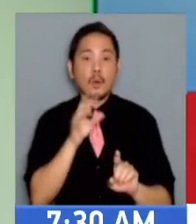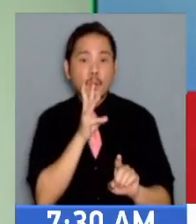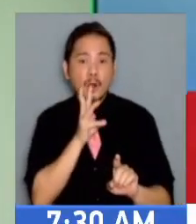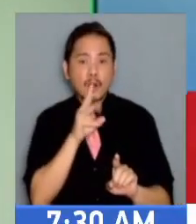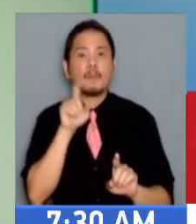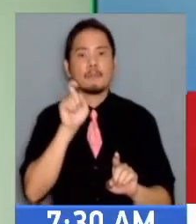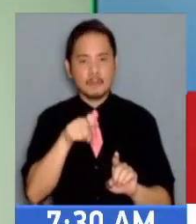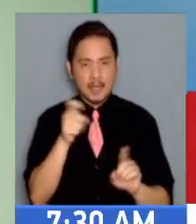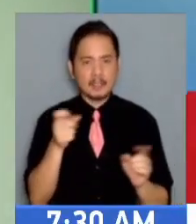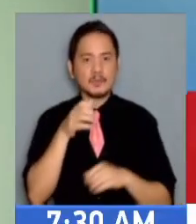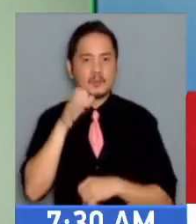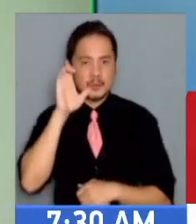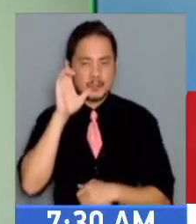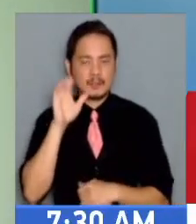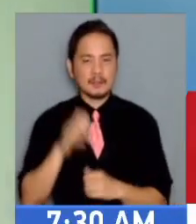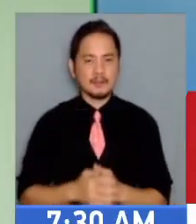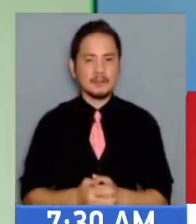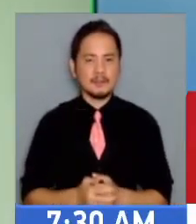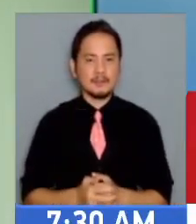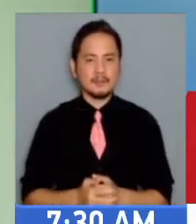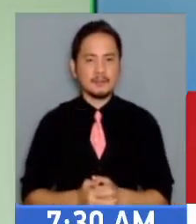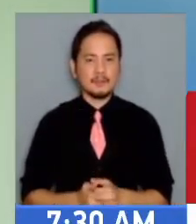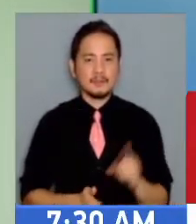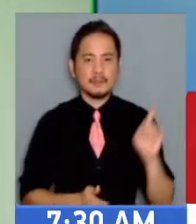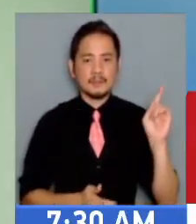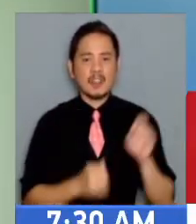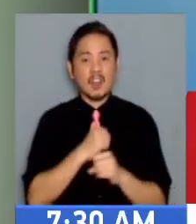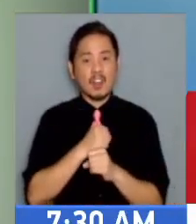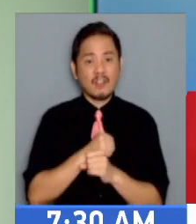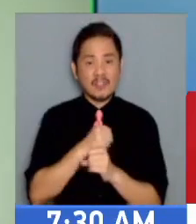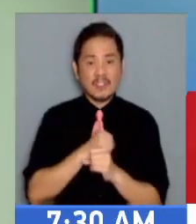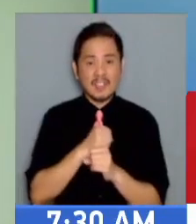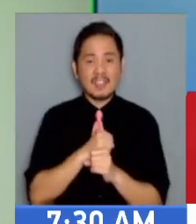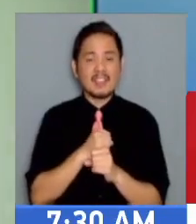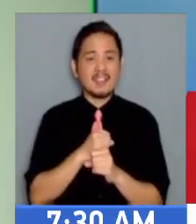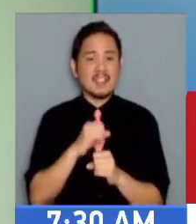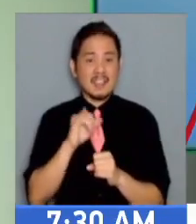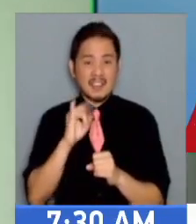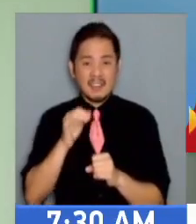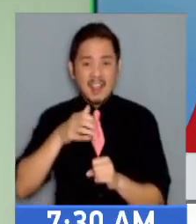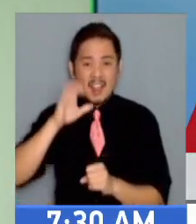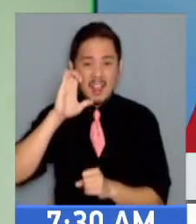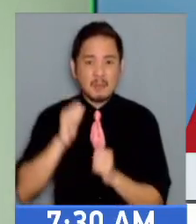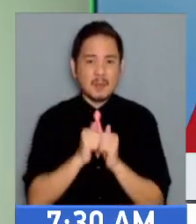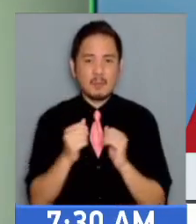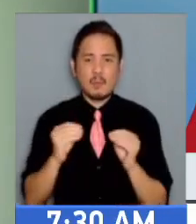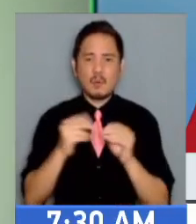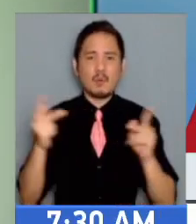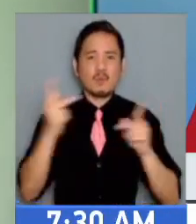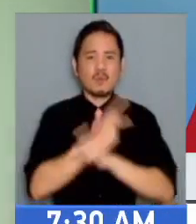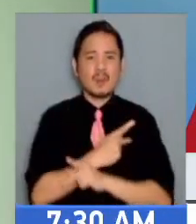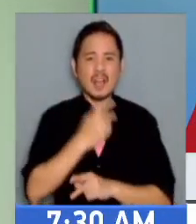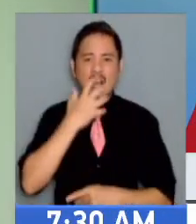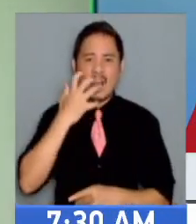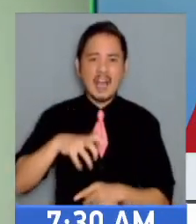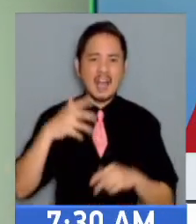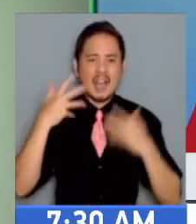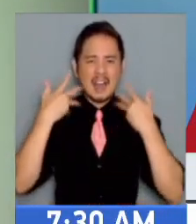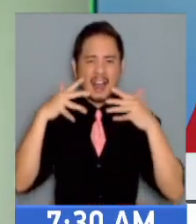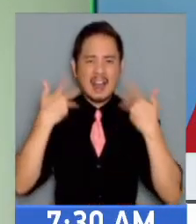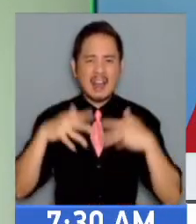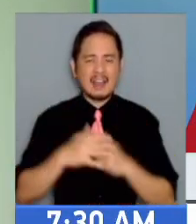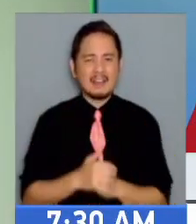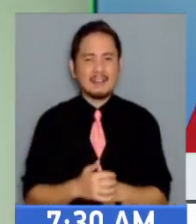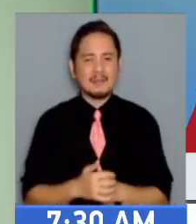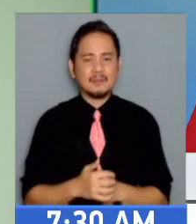nga, iinom ka palagi ng kape, di ba? Di lalo ka mag-iinit. So, bawal talaga yung mga, or hindi naman bawal, but